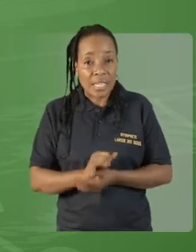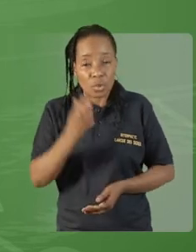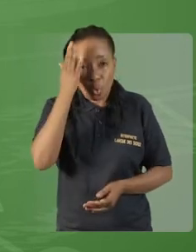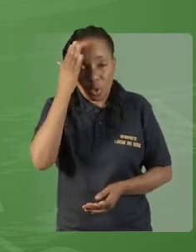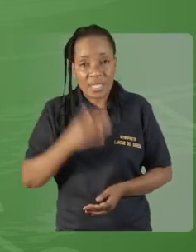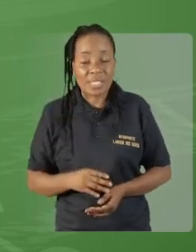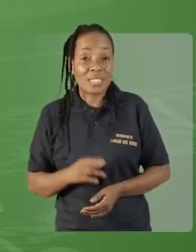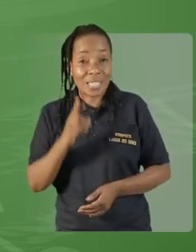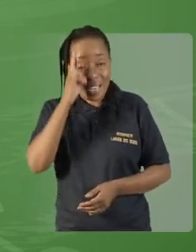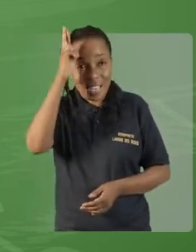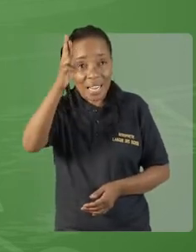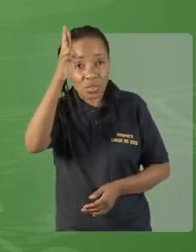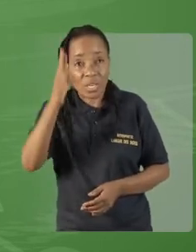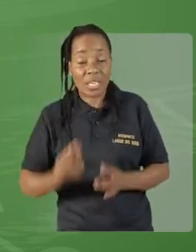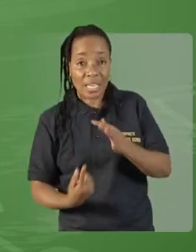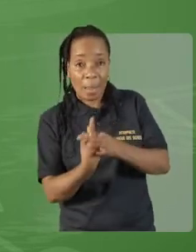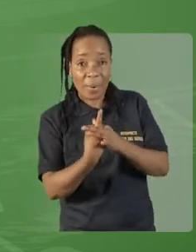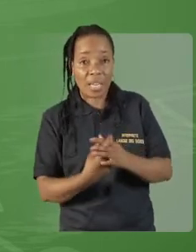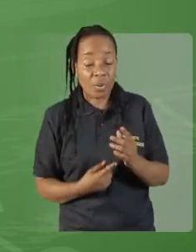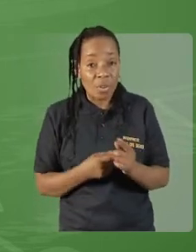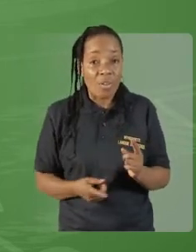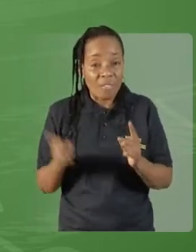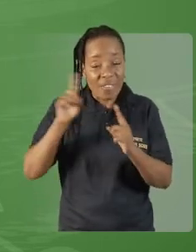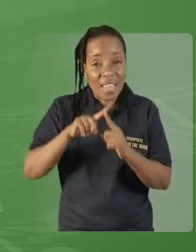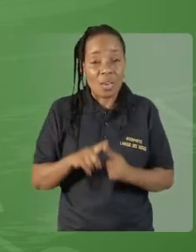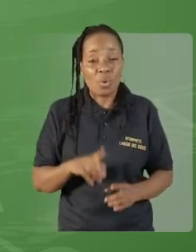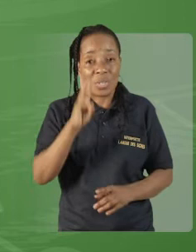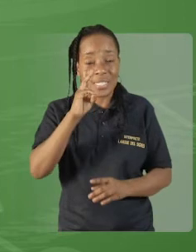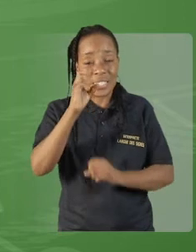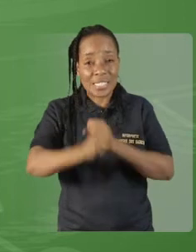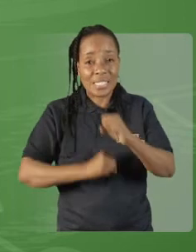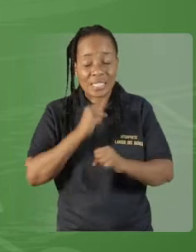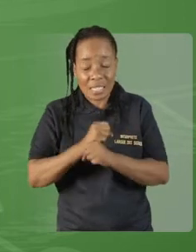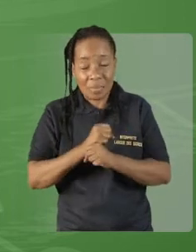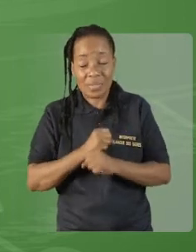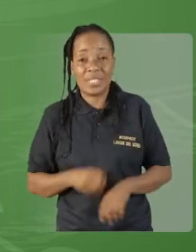émergea vers le VIe siècle avant Jésus-Christ.